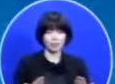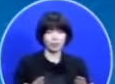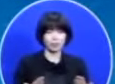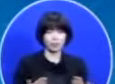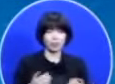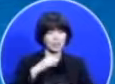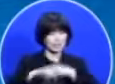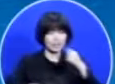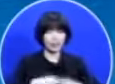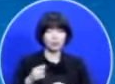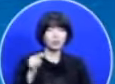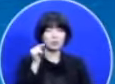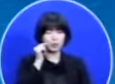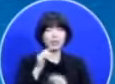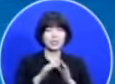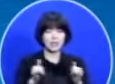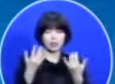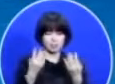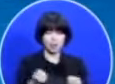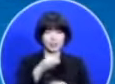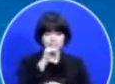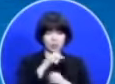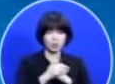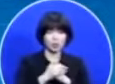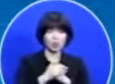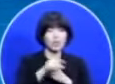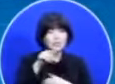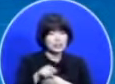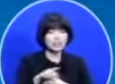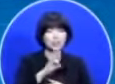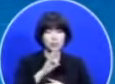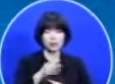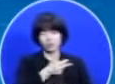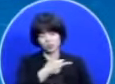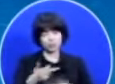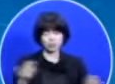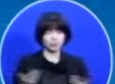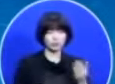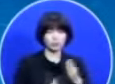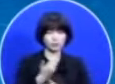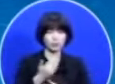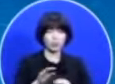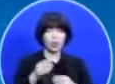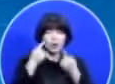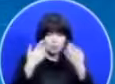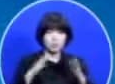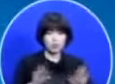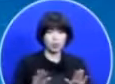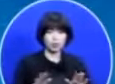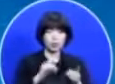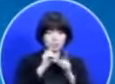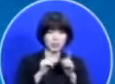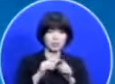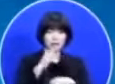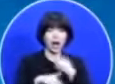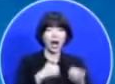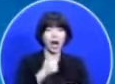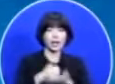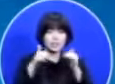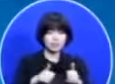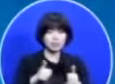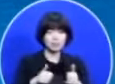자유롭지 못한 분들이 많습니다 그래서 는 큰일입니다 분명히 오늘 말씀의 하나님의 심판을 받을